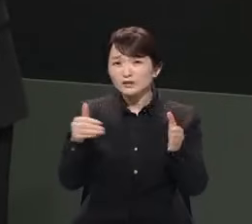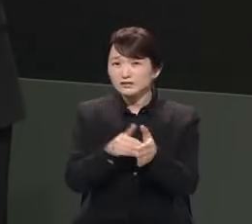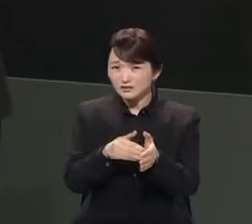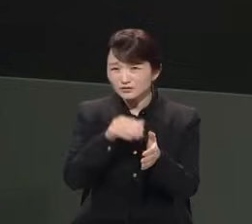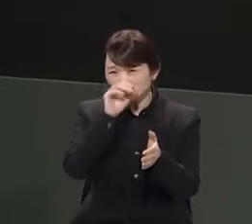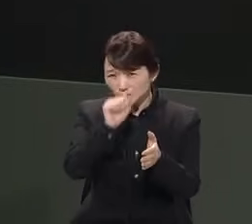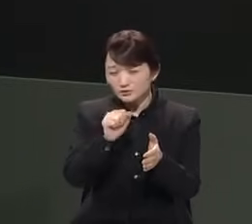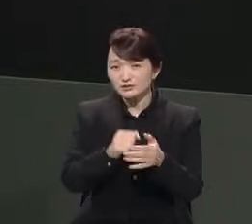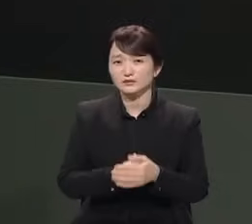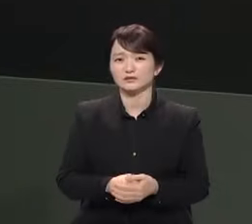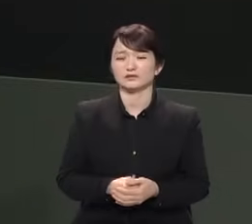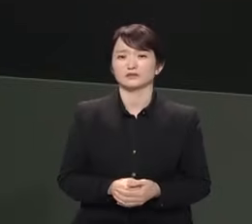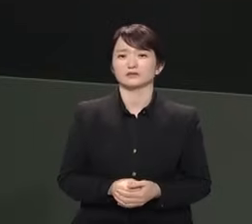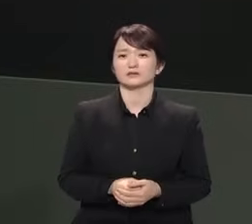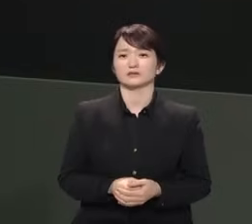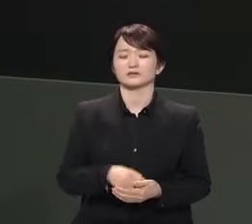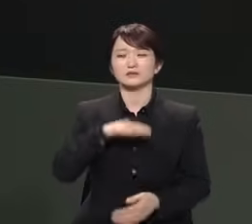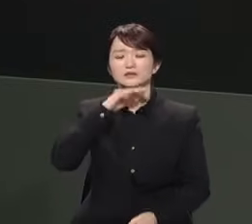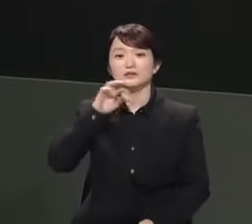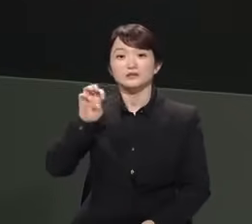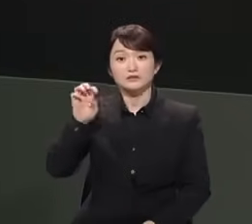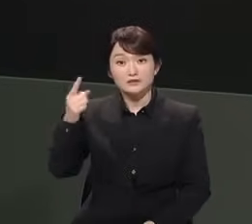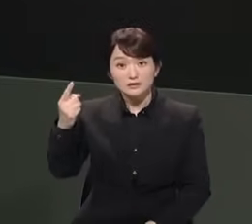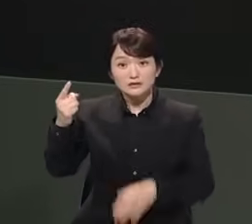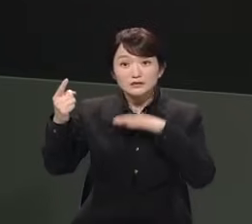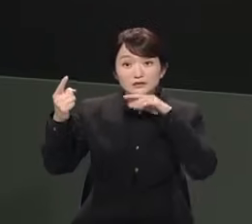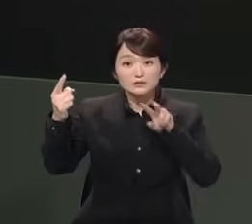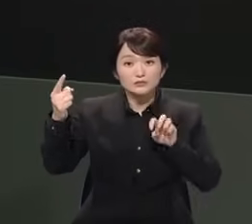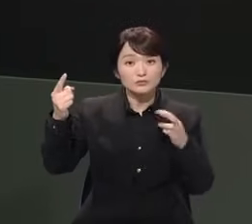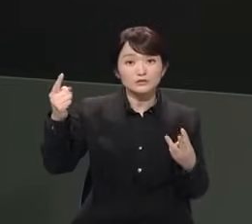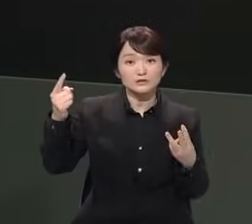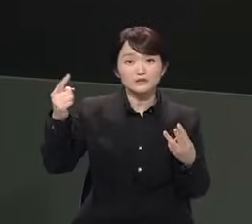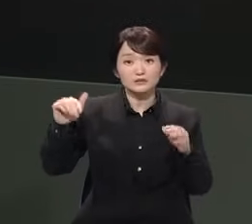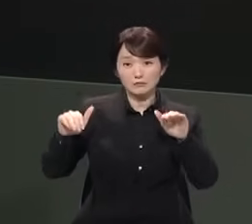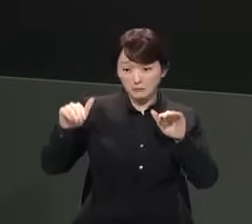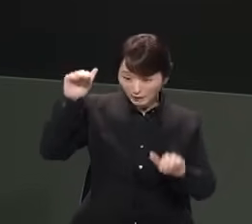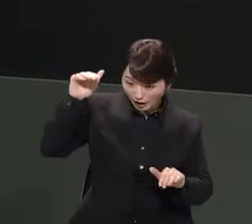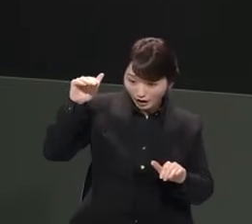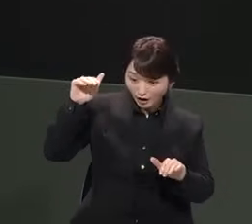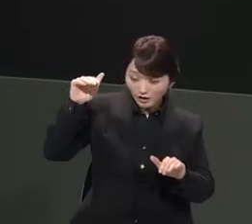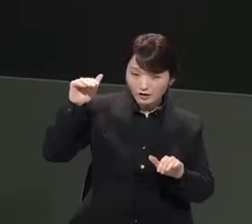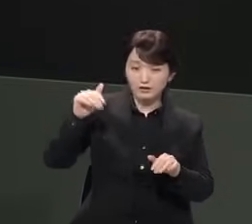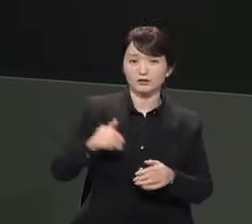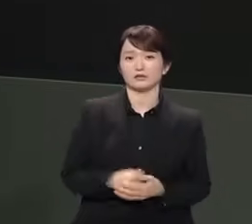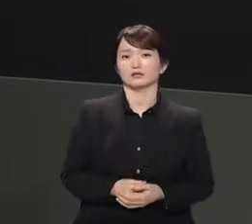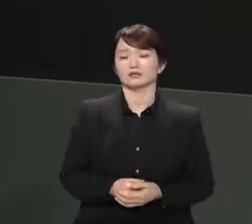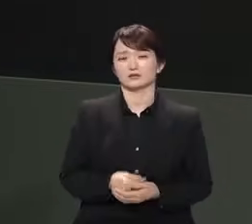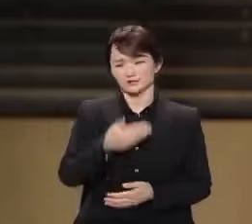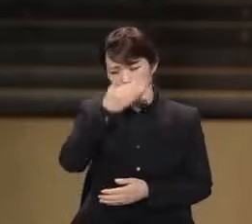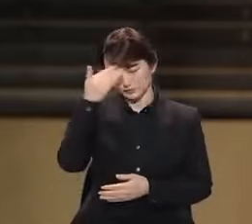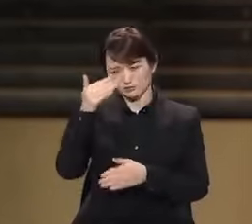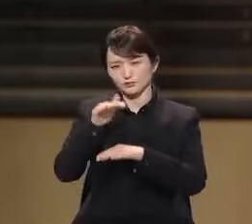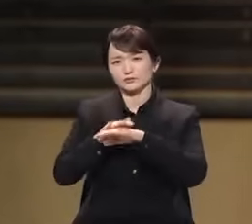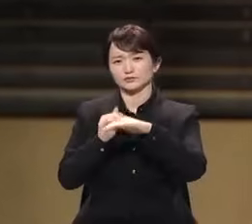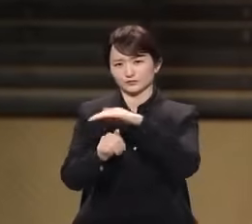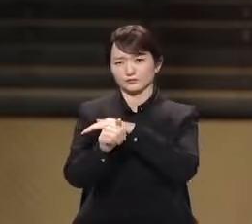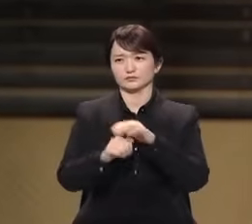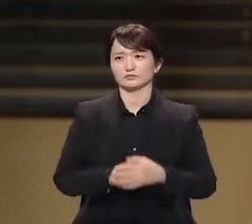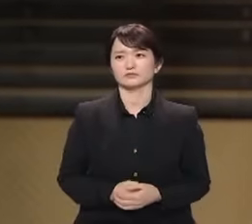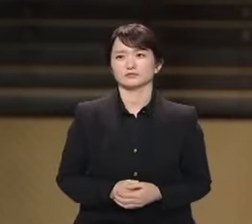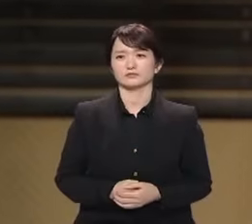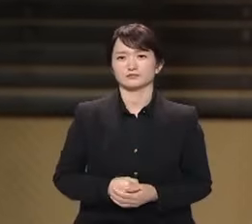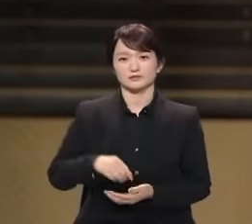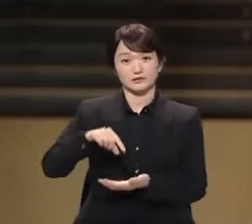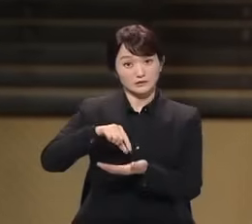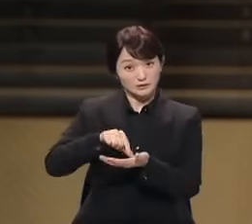됐으면 좋겠어요. 솔직히 말이죠. 31살, 23살. 어린 친구들 아닙니까? 그렇죠. 아마 그래도 이 정도로